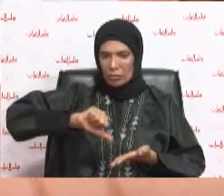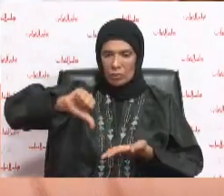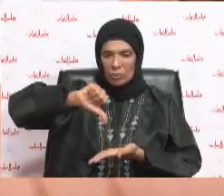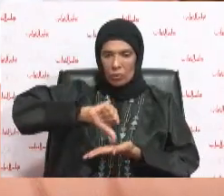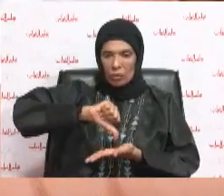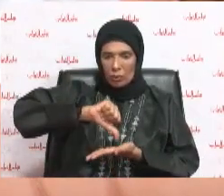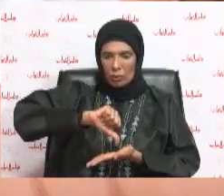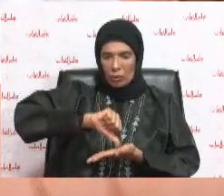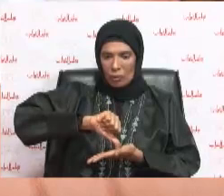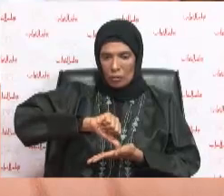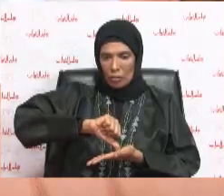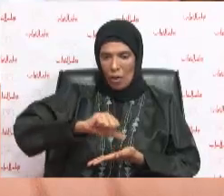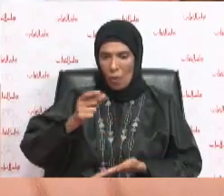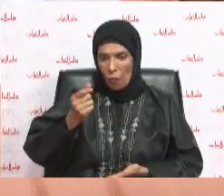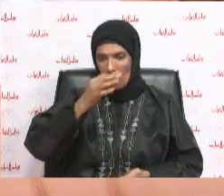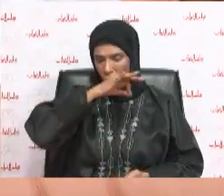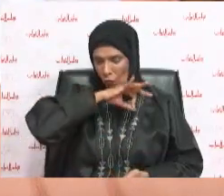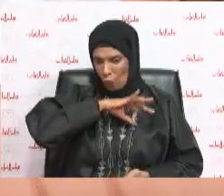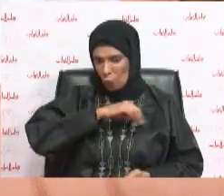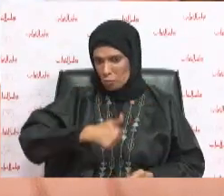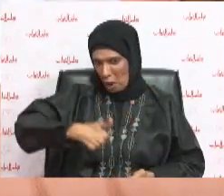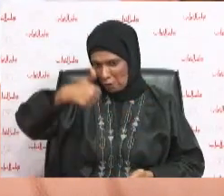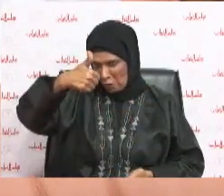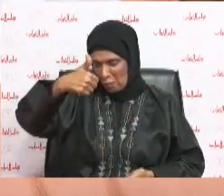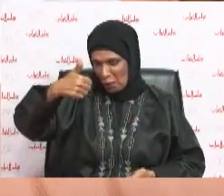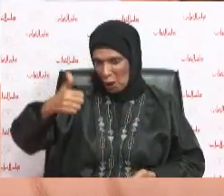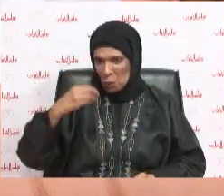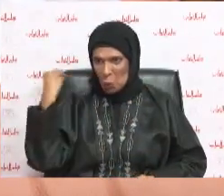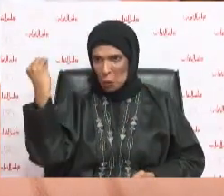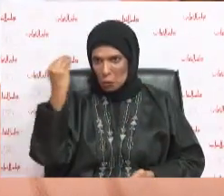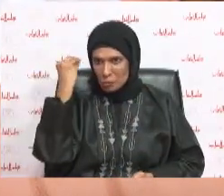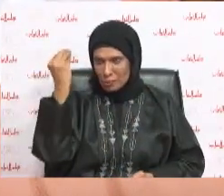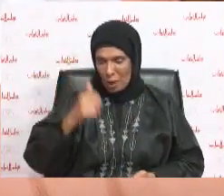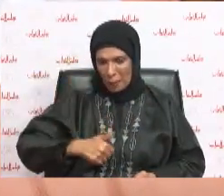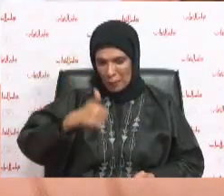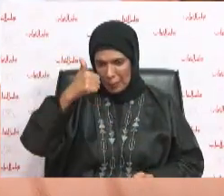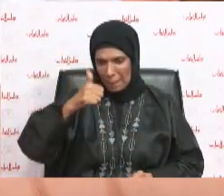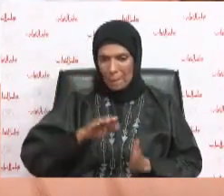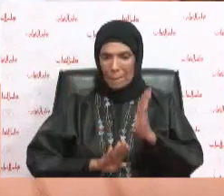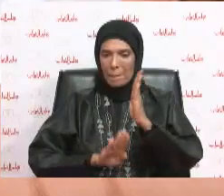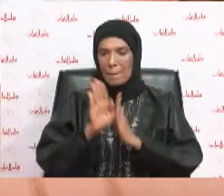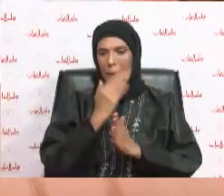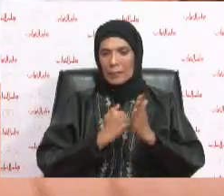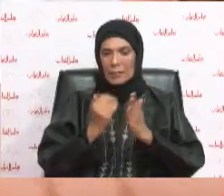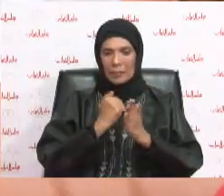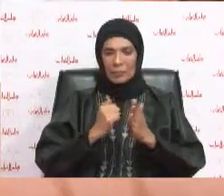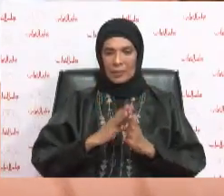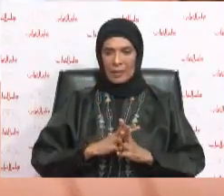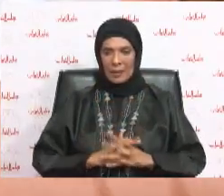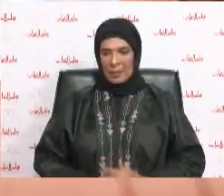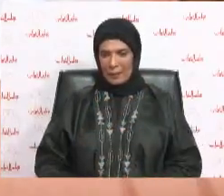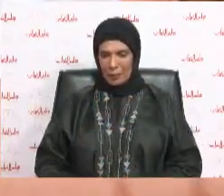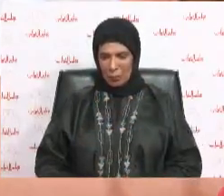وهذه بيعود يعني بنشط السياحة وبيعود إلى تنمية واقتصاد البلد.